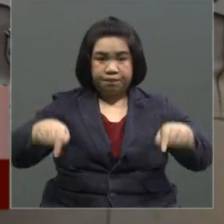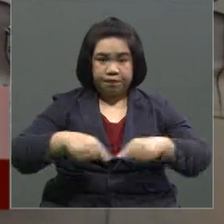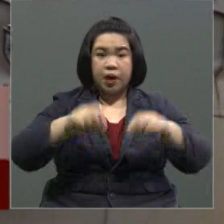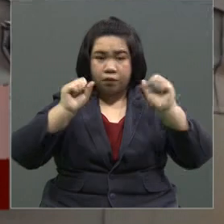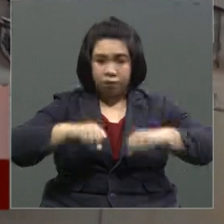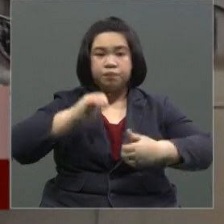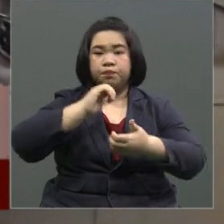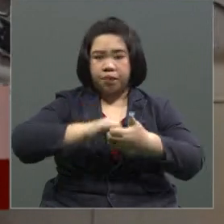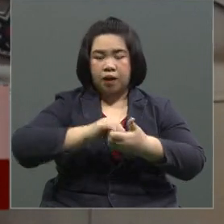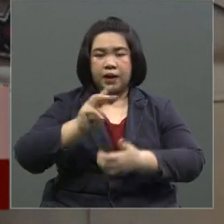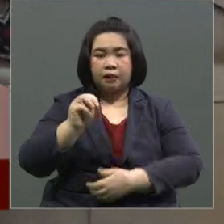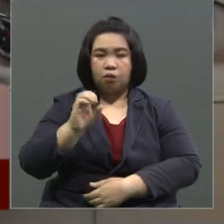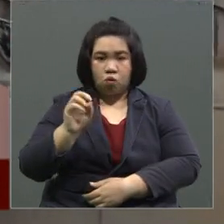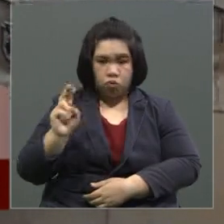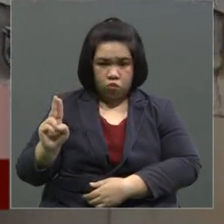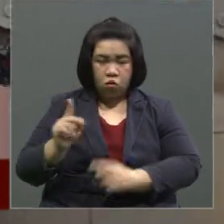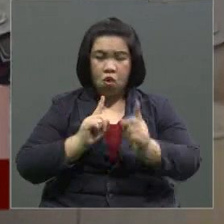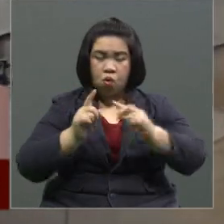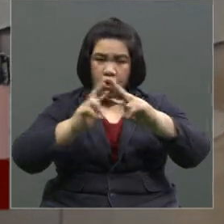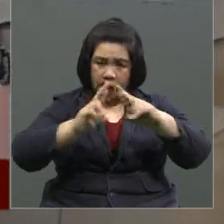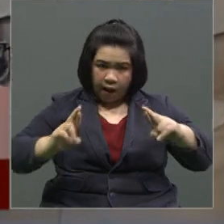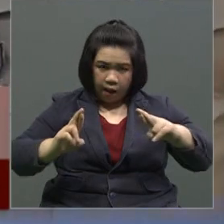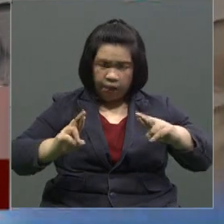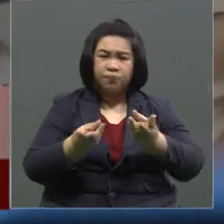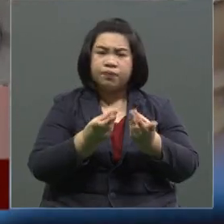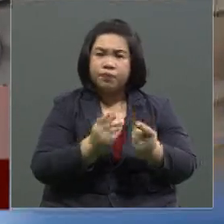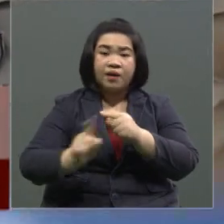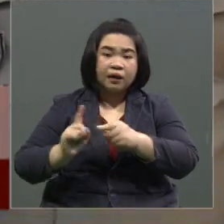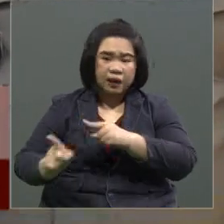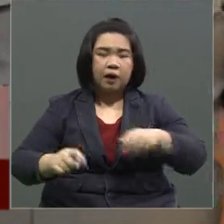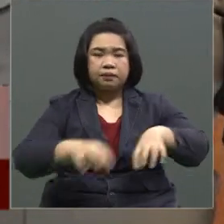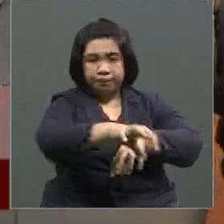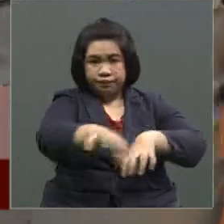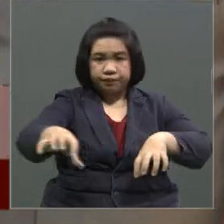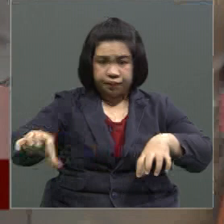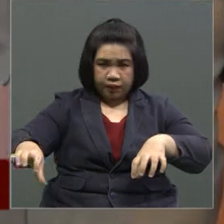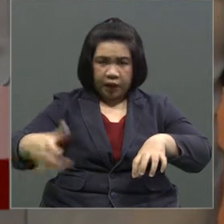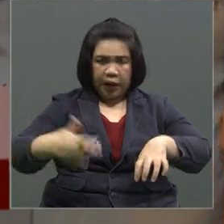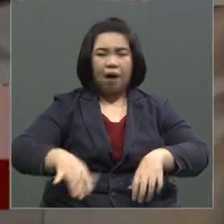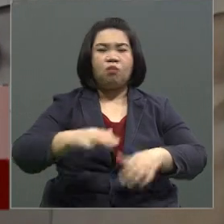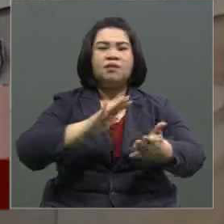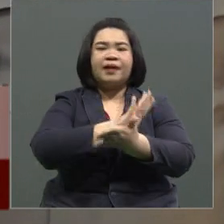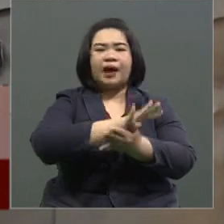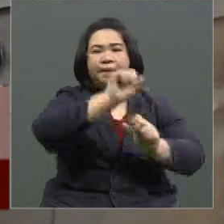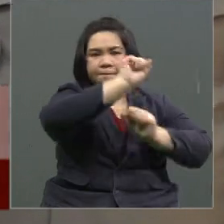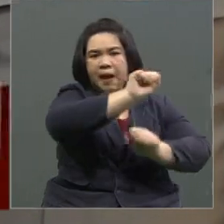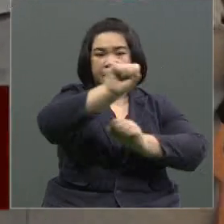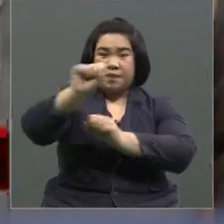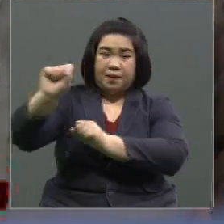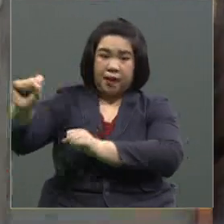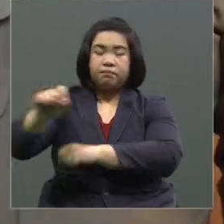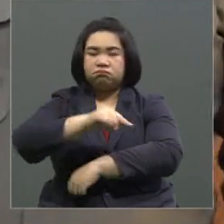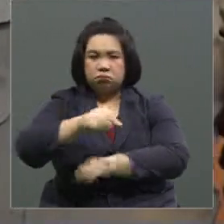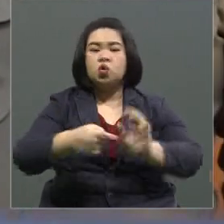MOUนะครับกับผู้ประกอบการทุกแห่งและจะนำไปติดที่สถานประกอบการนั้นๆ นะครับเพื่อให้เป็น